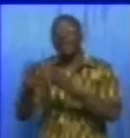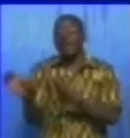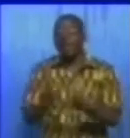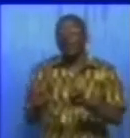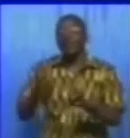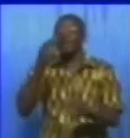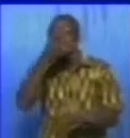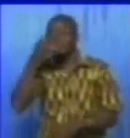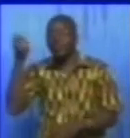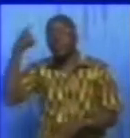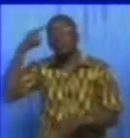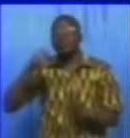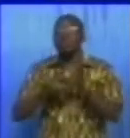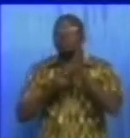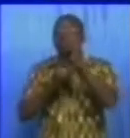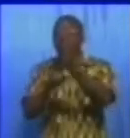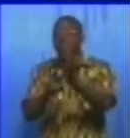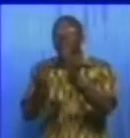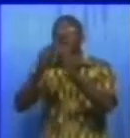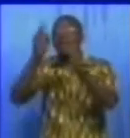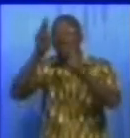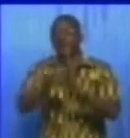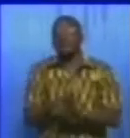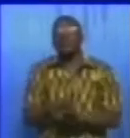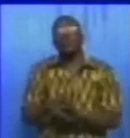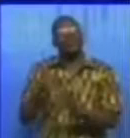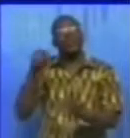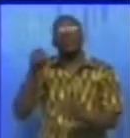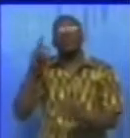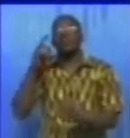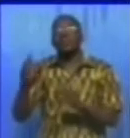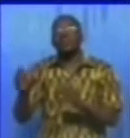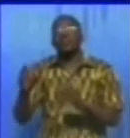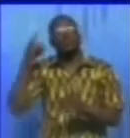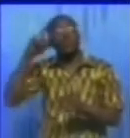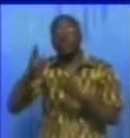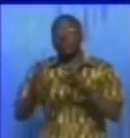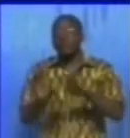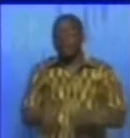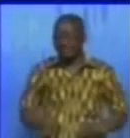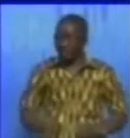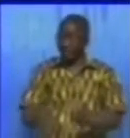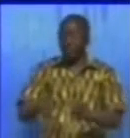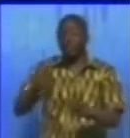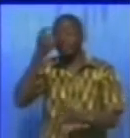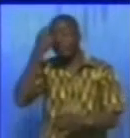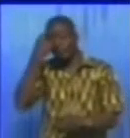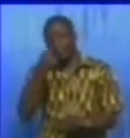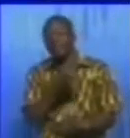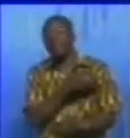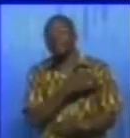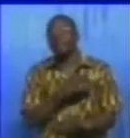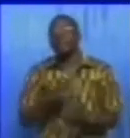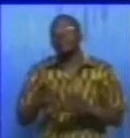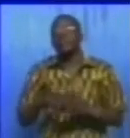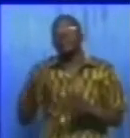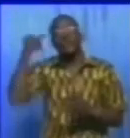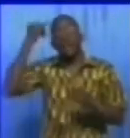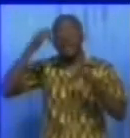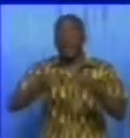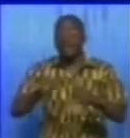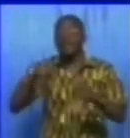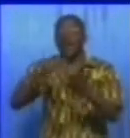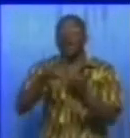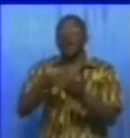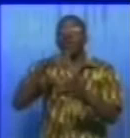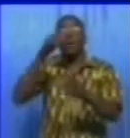son mieux pour montrer également son appréciation de l'effort consenti par le gouvernement. Il reste encore